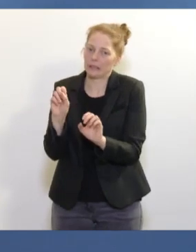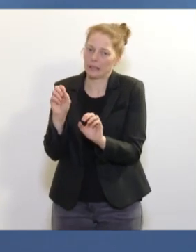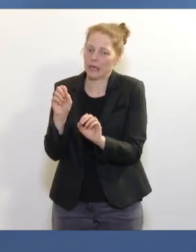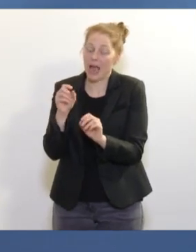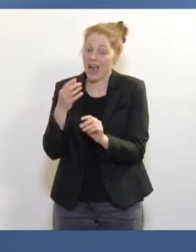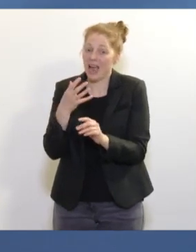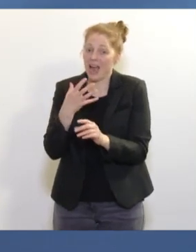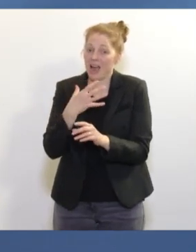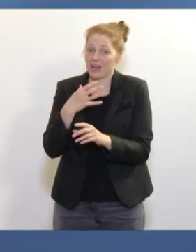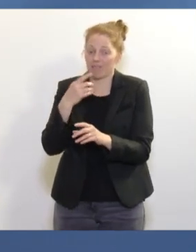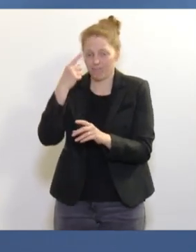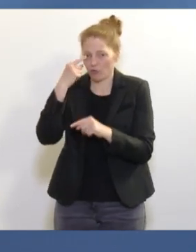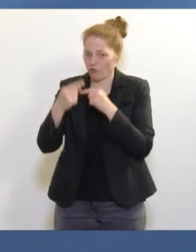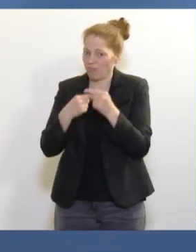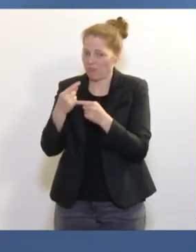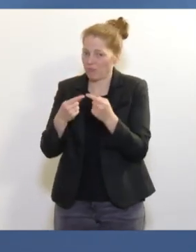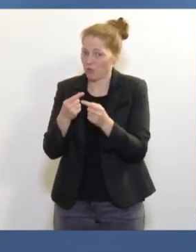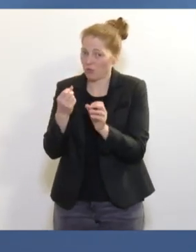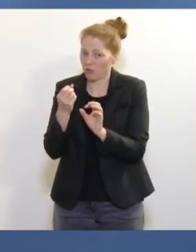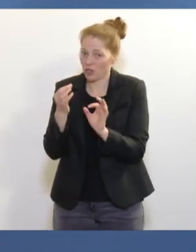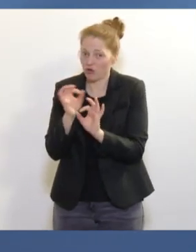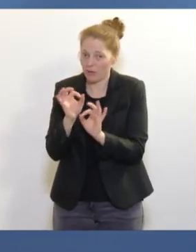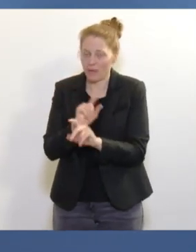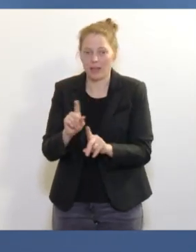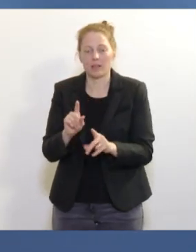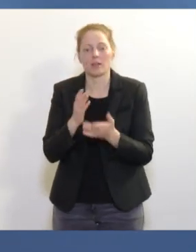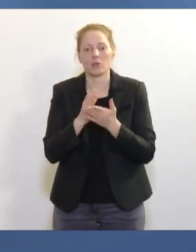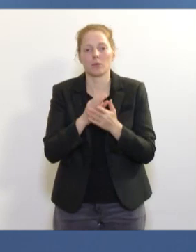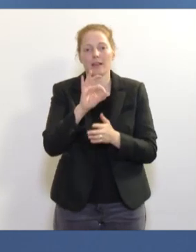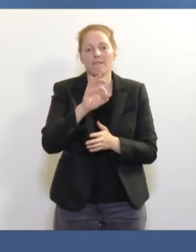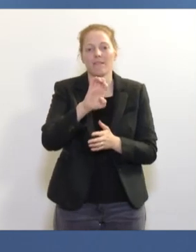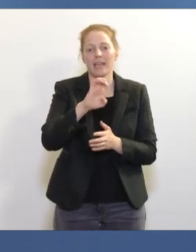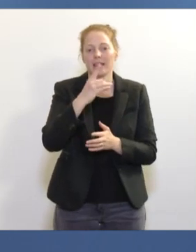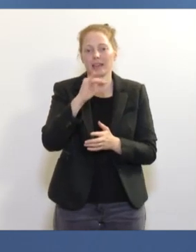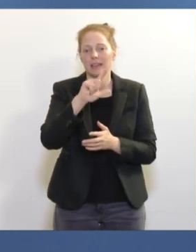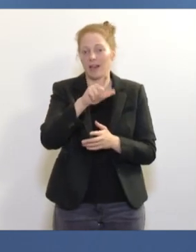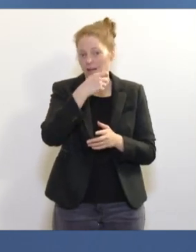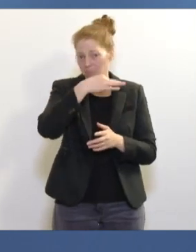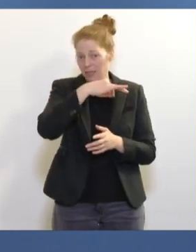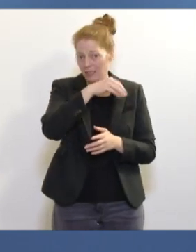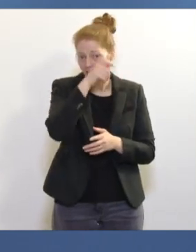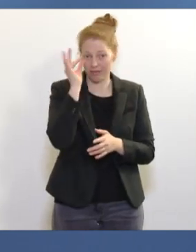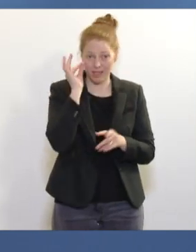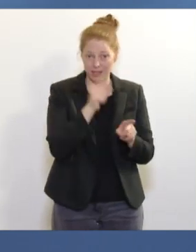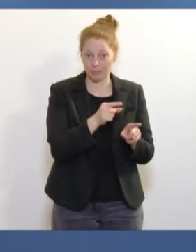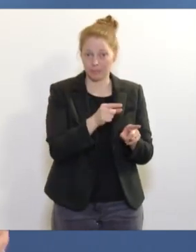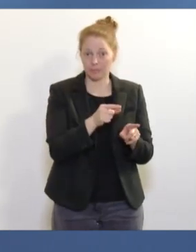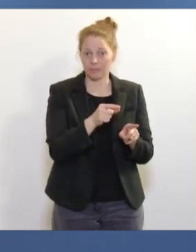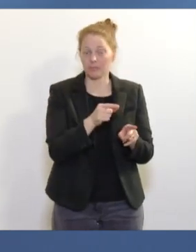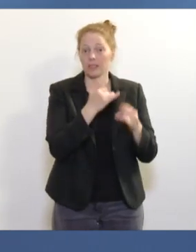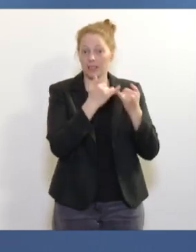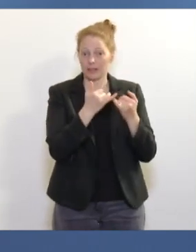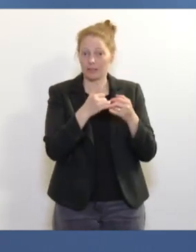am Anfang gefeiert ging. Ich würde zum Beispiel die Präsidentin von der FEDIL hören, die gesagt hat, als Leute fangen in den